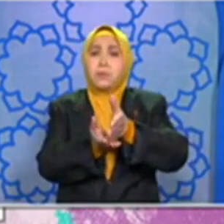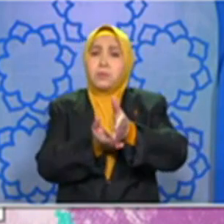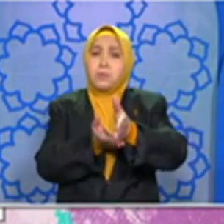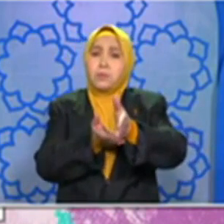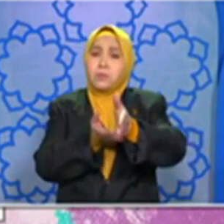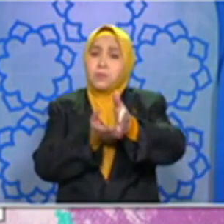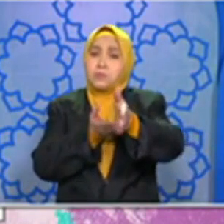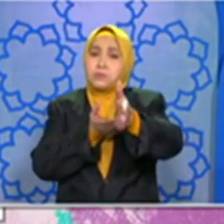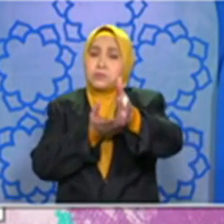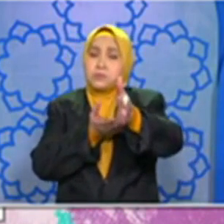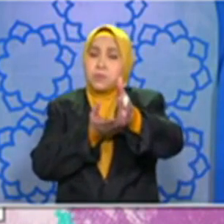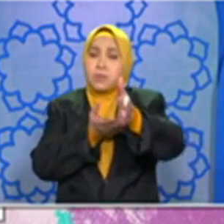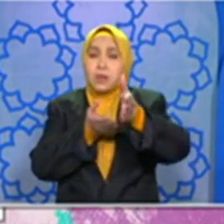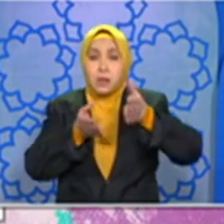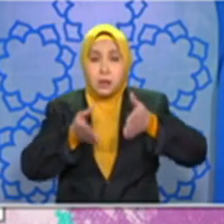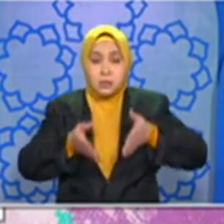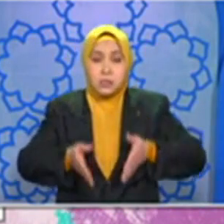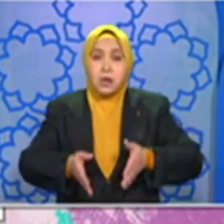المستقيم،